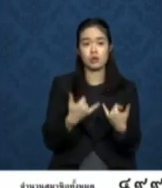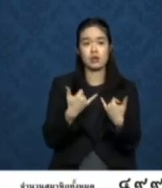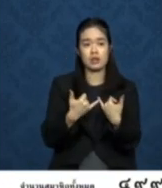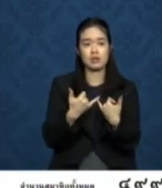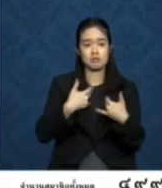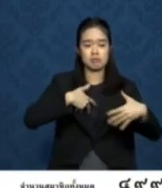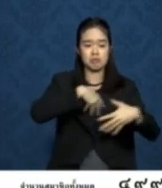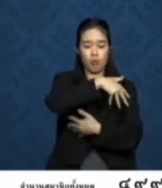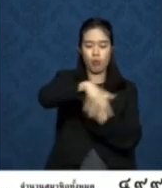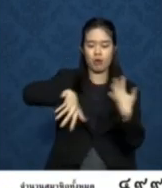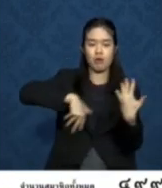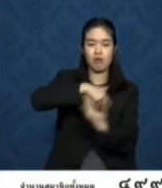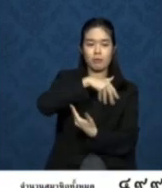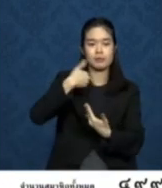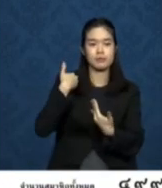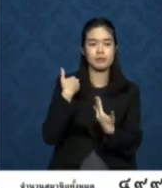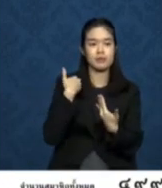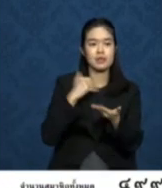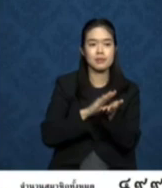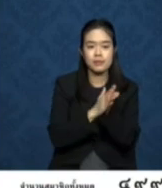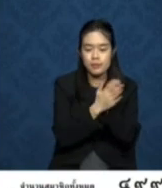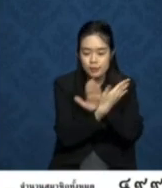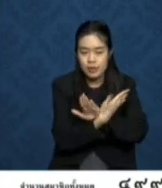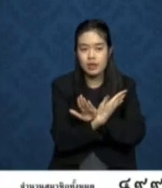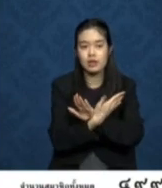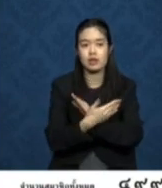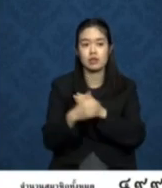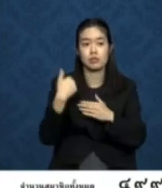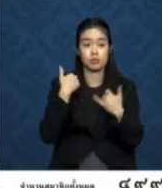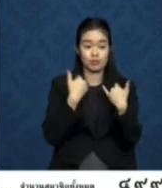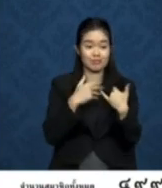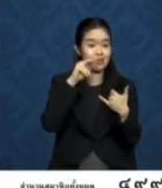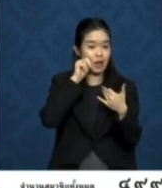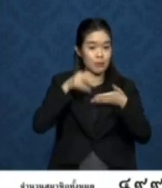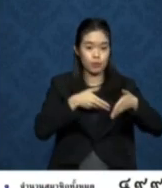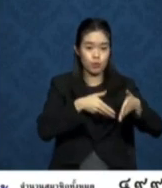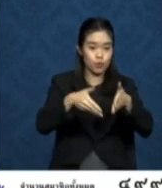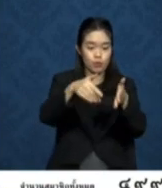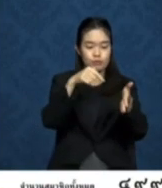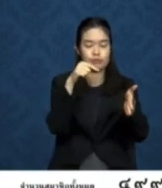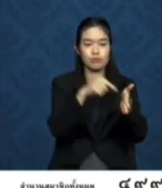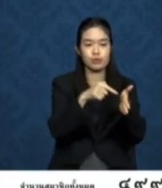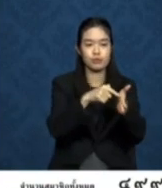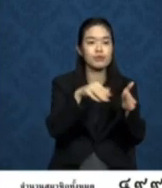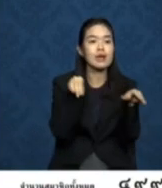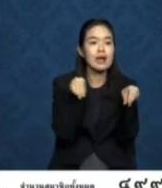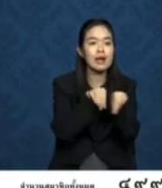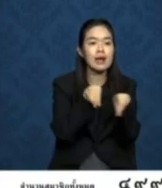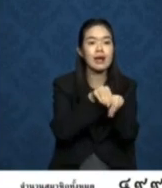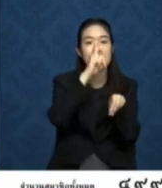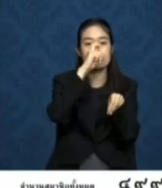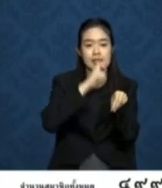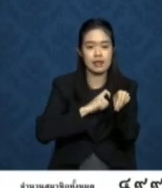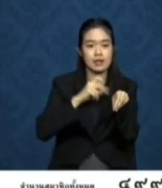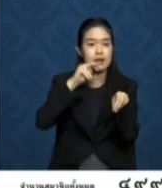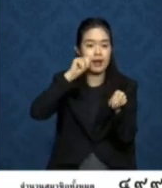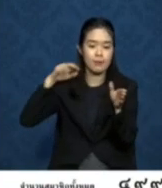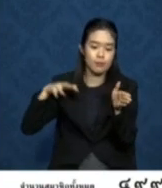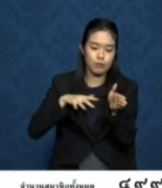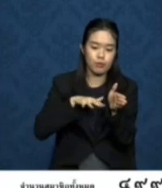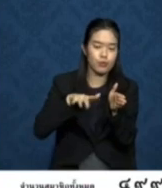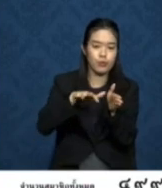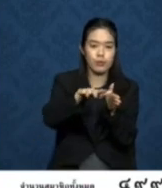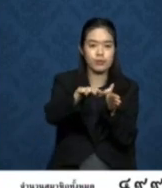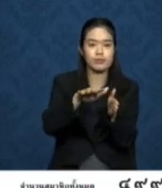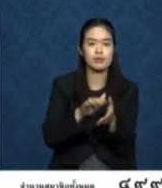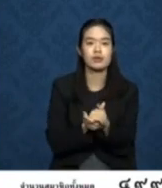หลายพื้นที่ ที่เป็ใสแomsของแน้ำโขงที่ตดกัฝั่งไทยไมไดเปนลองน้ำลกครับเป็นเพีงแค่ทางน้ำผ่าน ลอง